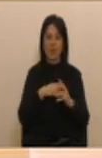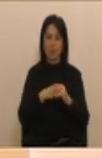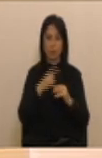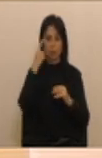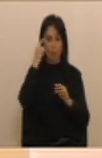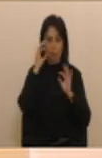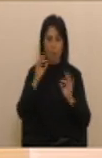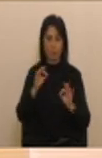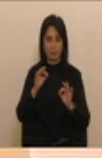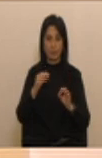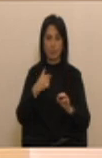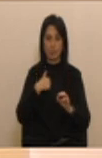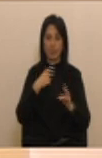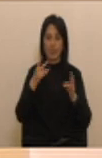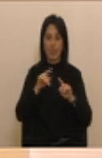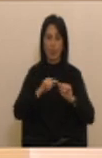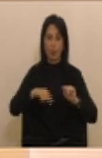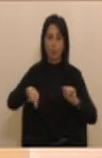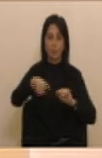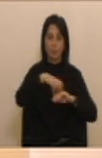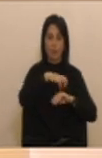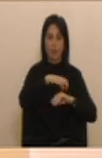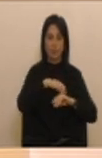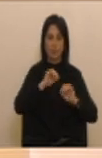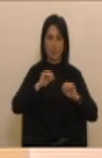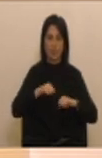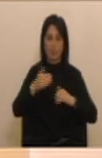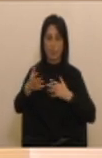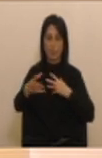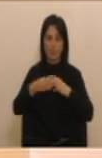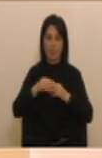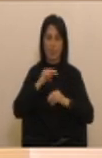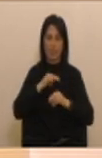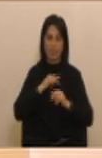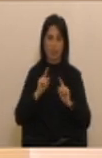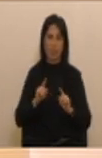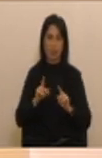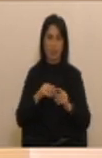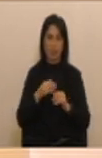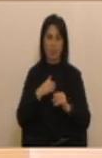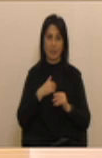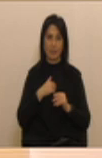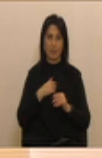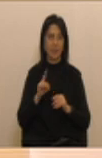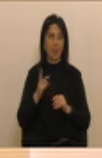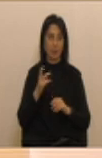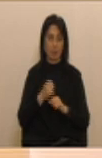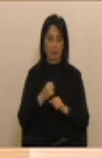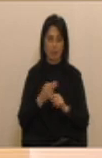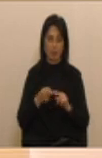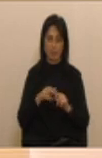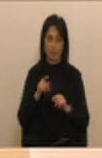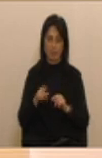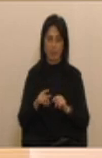უნარიანი, რომ ჩვენ დანარჩენ ოპოზიციურ პარტიებს შეგვეძლოს მათთან თანამშრომლობა. რა უნდა გააკეთოს ამისთვის